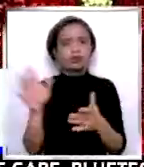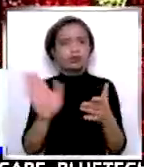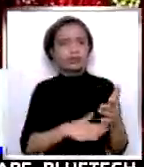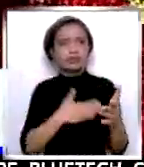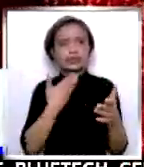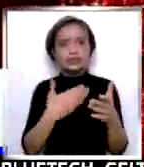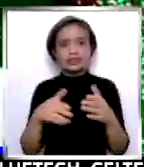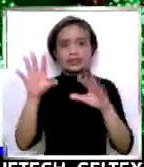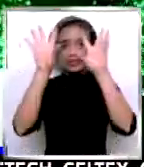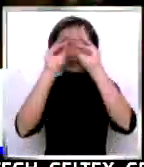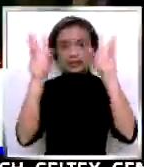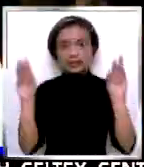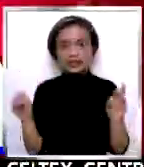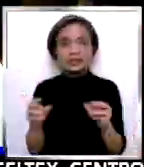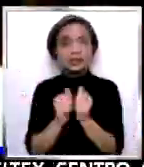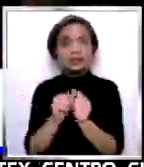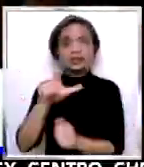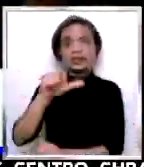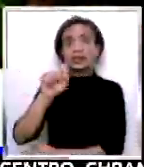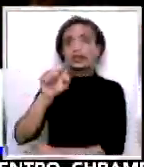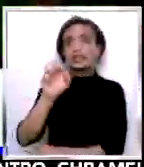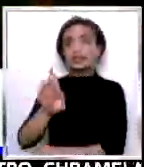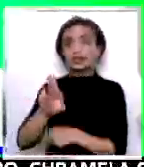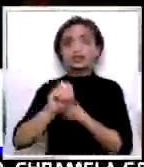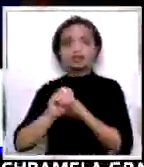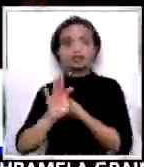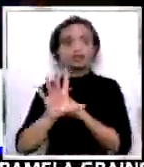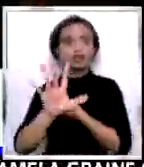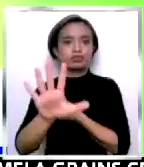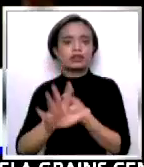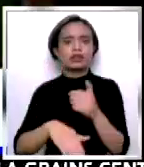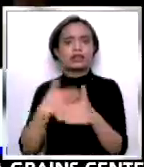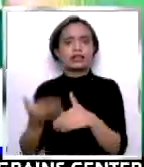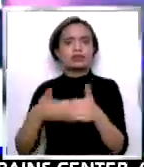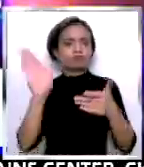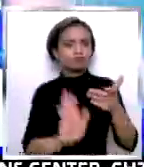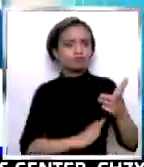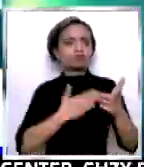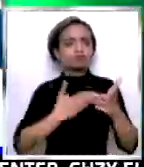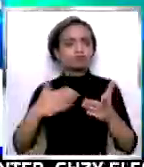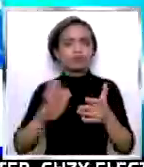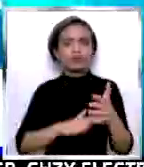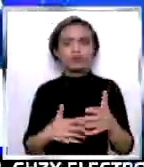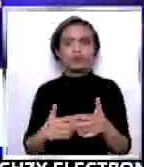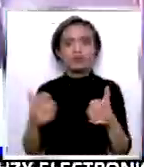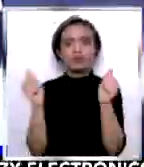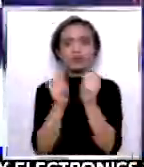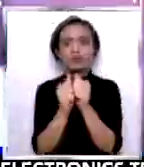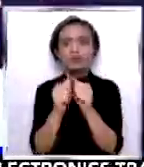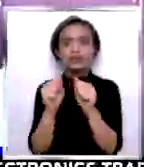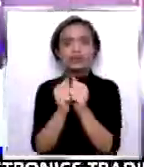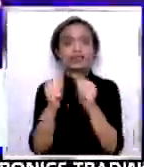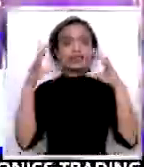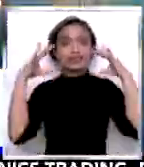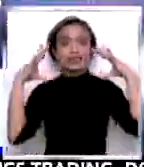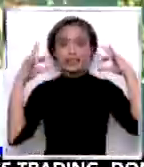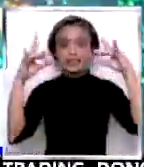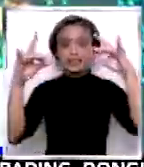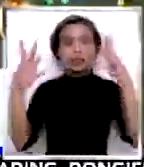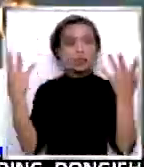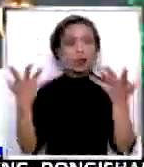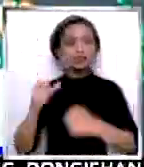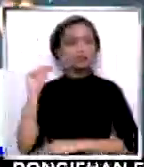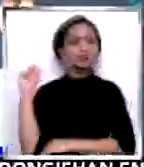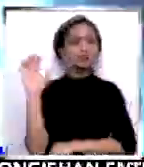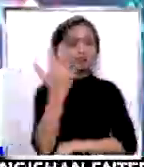na sinabayan ng laser at projector show. Habang tumutugtog ang musika, sabay din ang kislap ng mga ilaw na nakasabit sa mga puno ng